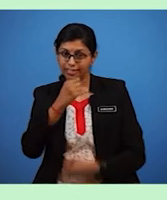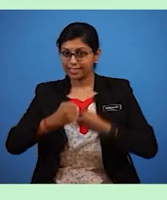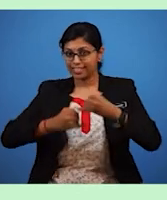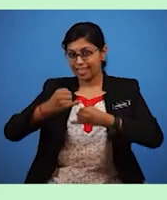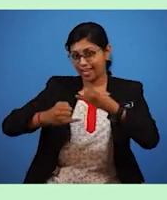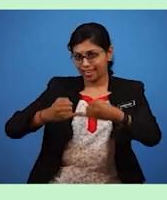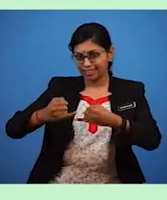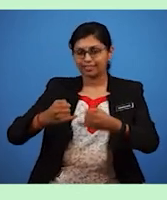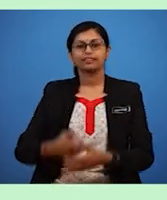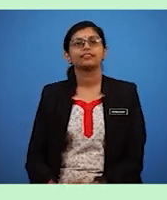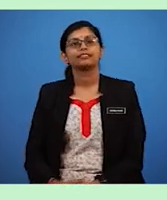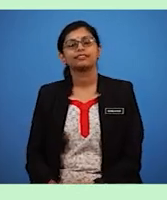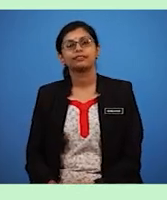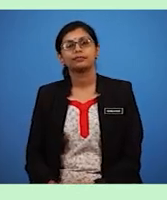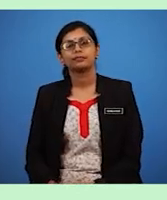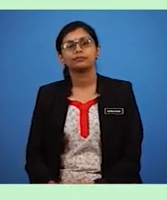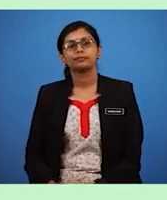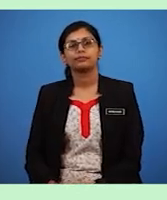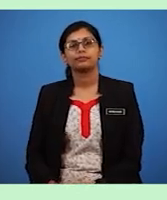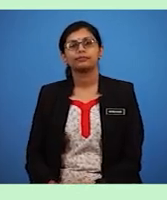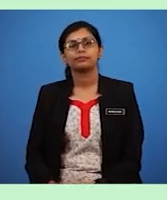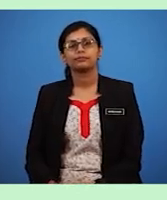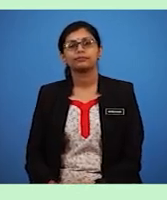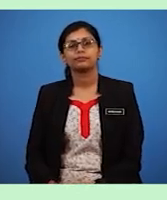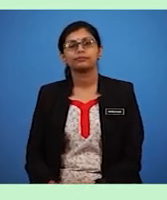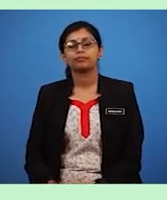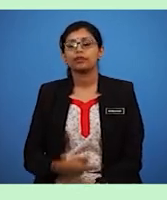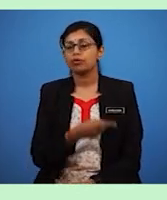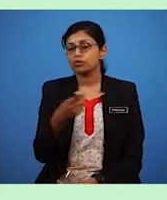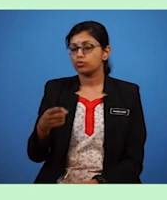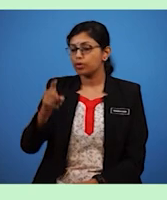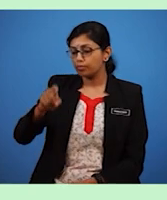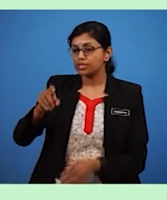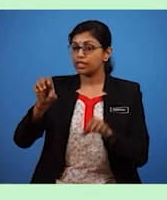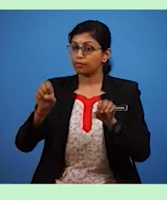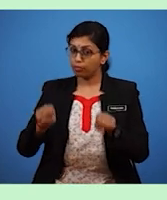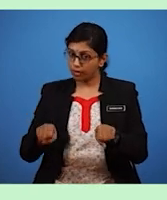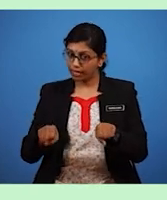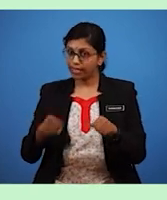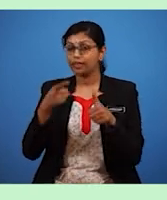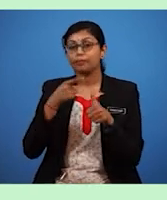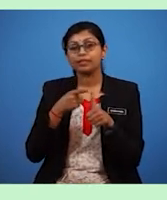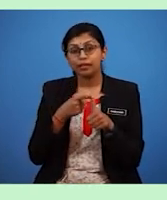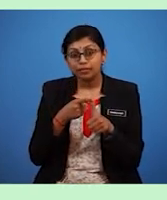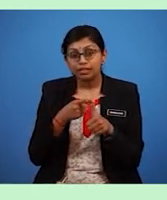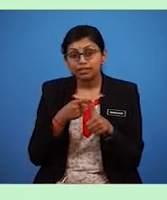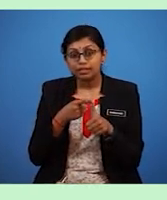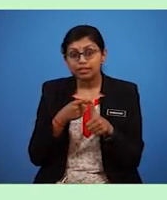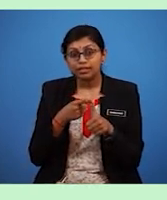kejayaan kita. Murid-murid seharusnya sudah dapat pertama,